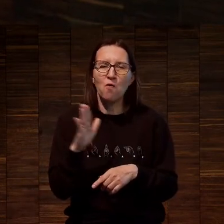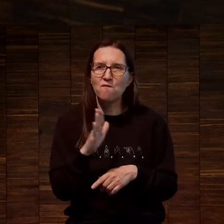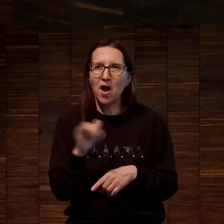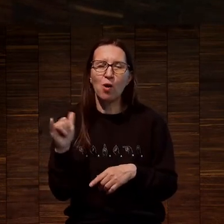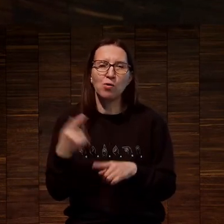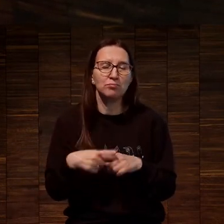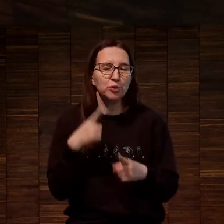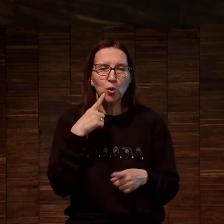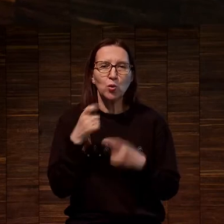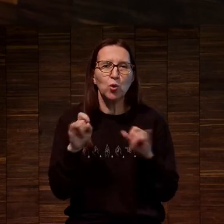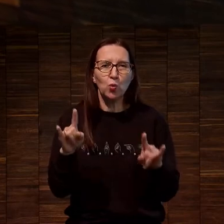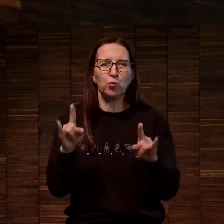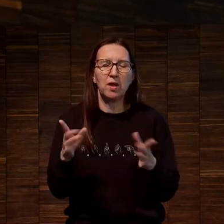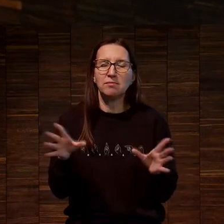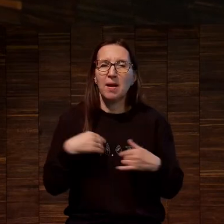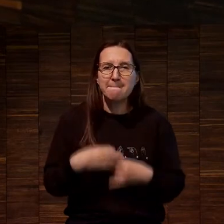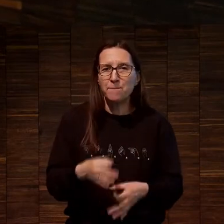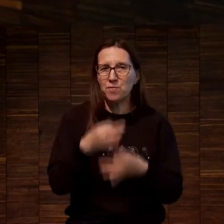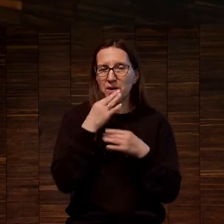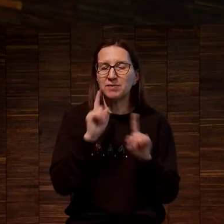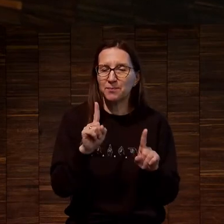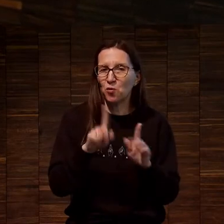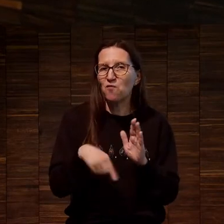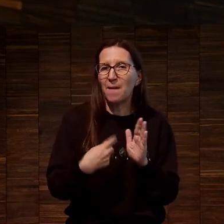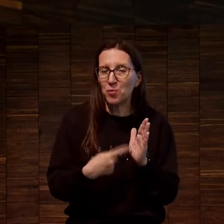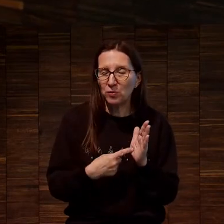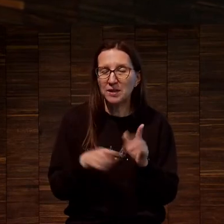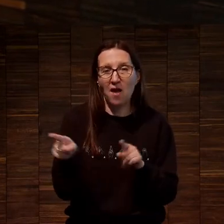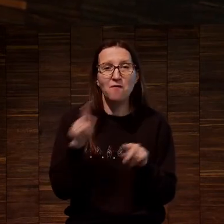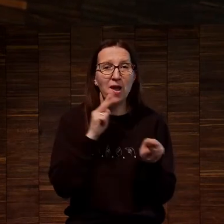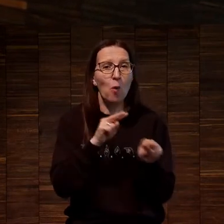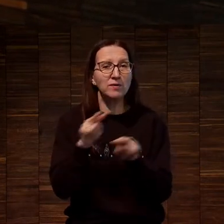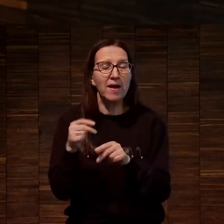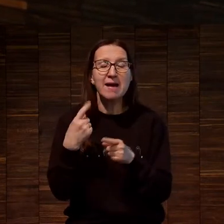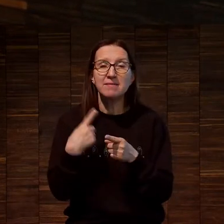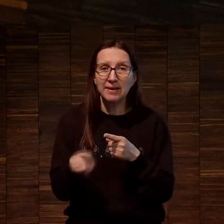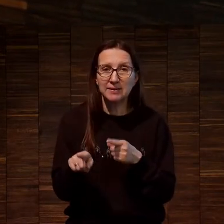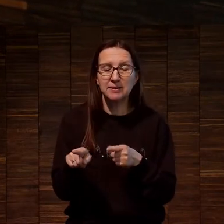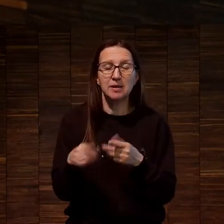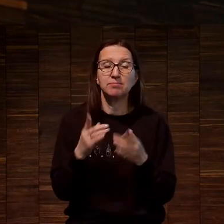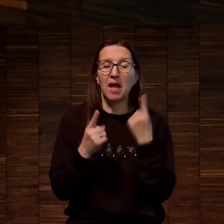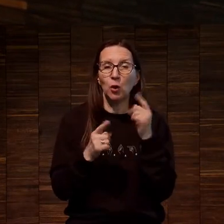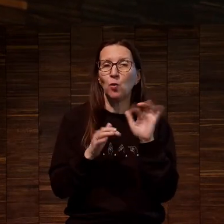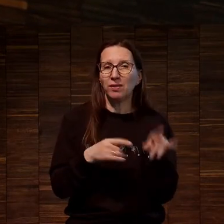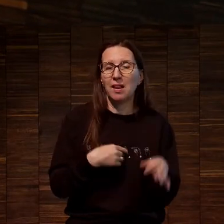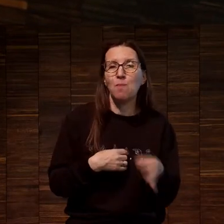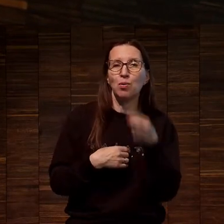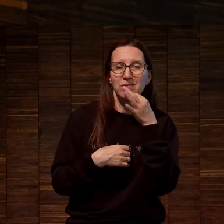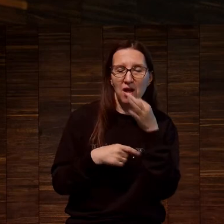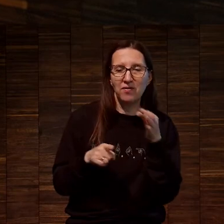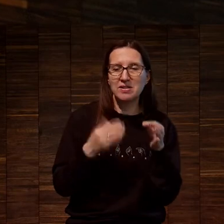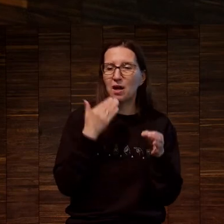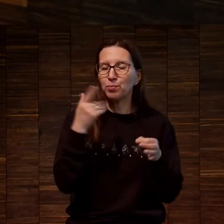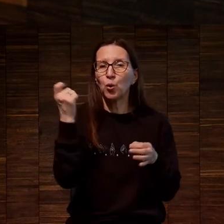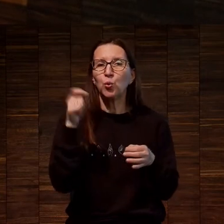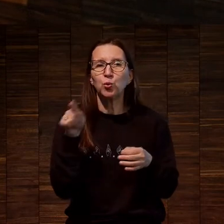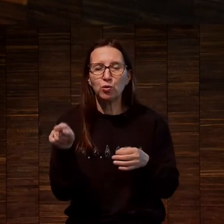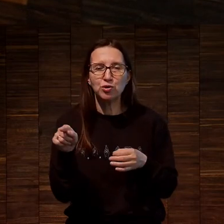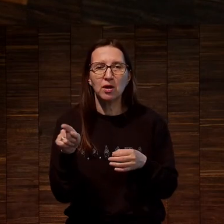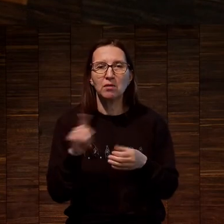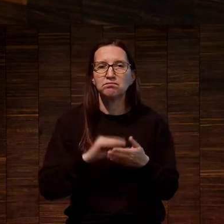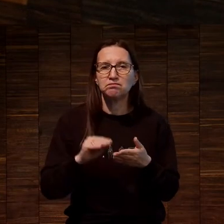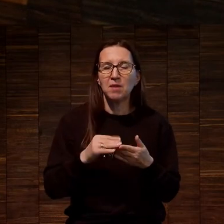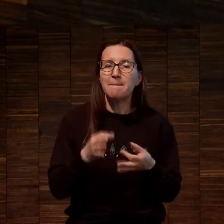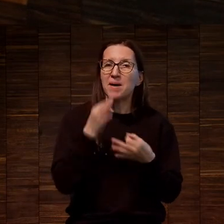так здорово, там очень понравилось». Ну вот да, но вопрос, как бы отслеживали ли вы разницу между тем, что я понравилось, и потом спрашивали у художников, не знаю, про которых писали,